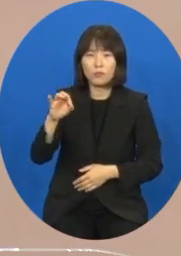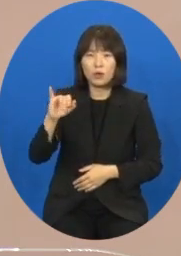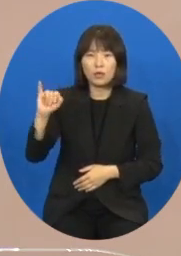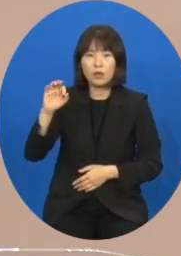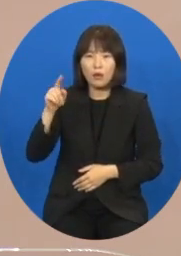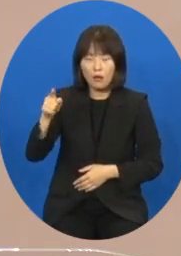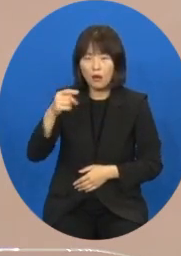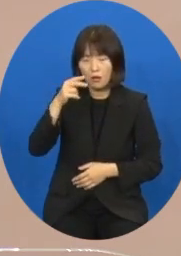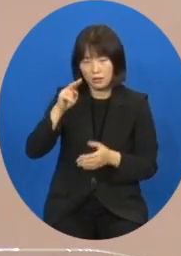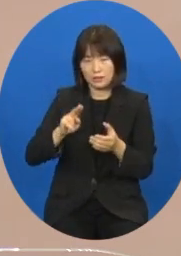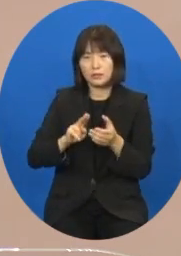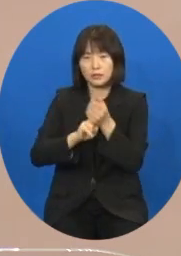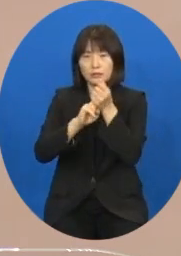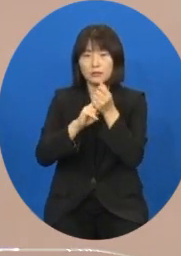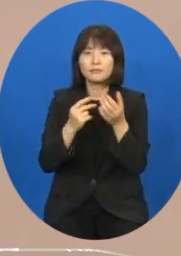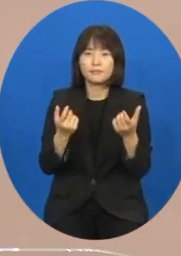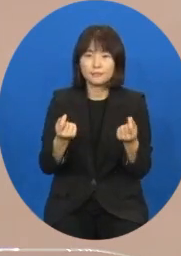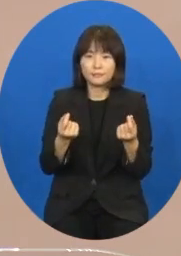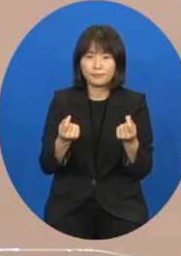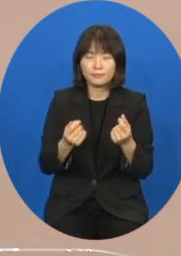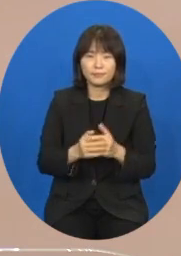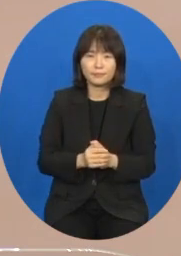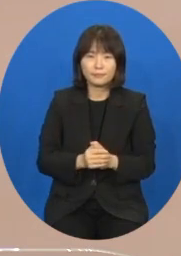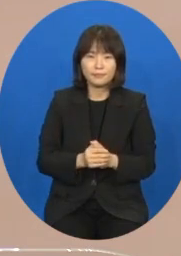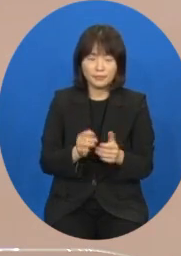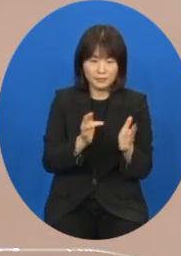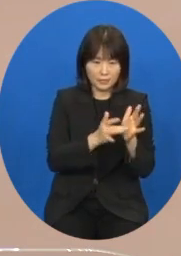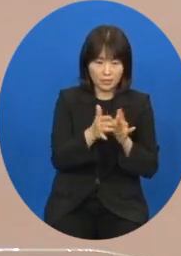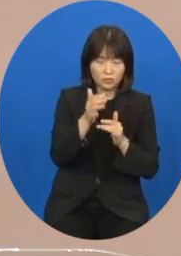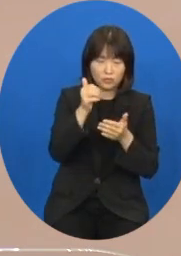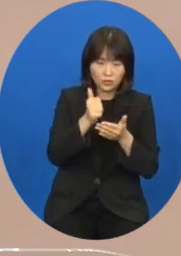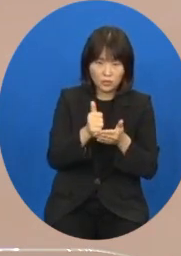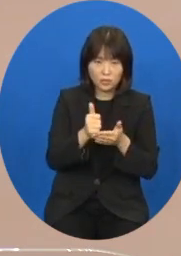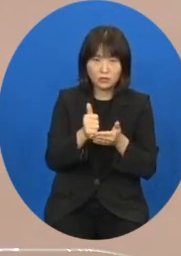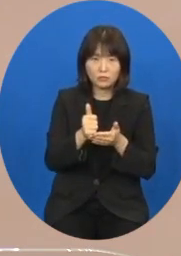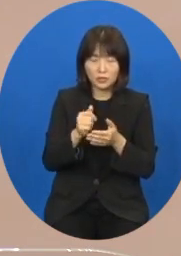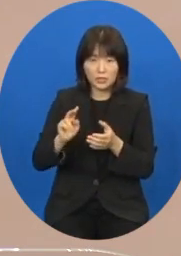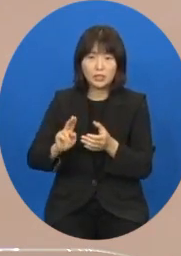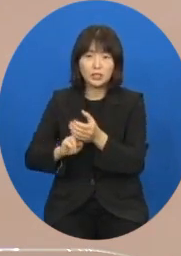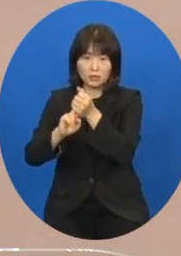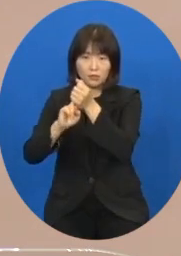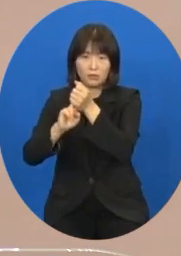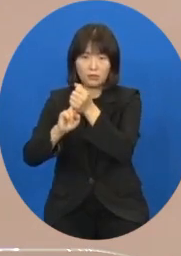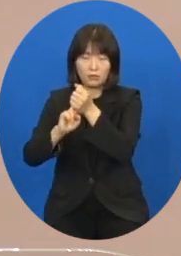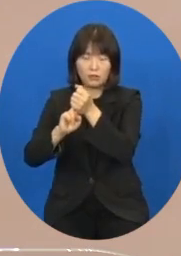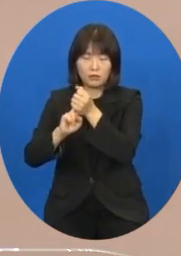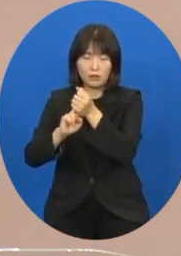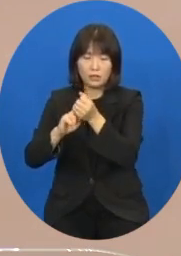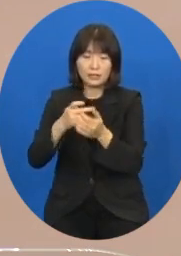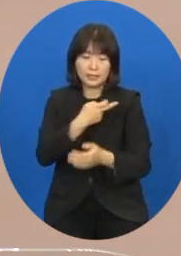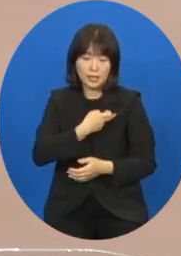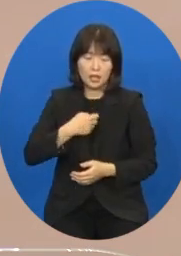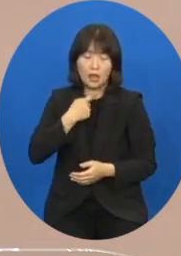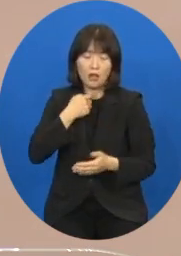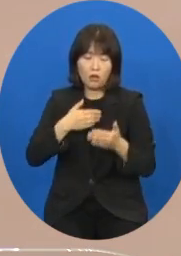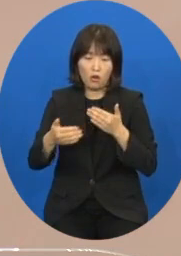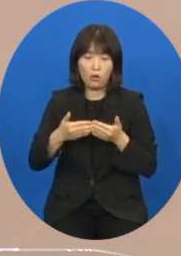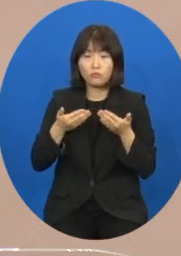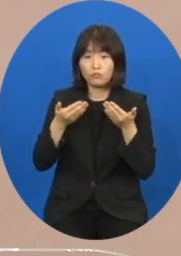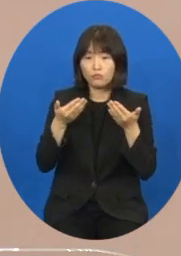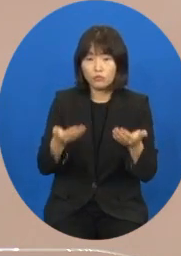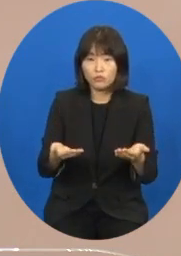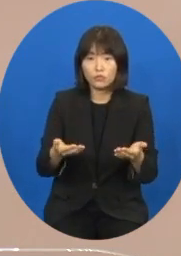여러분, 예수님께서 오병이어의 기적을 제자들에게 경험하게 하신 것은